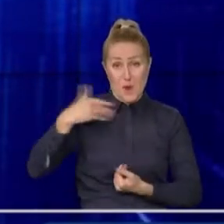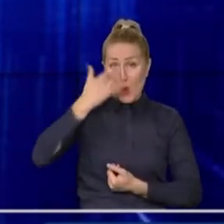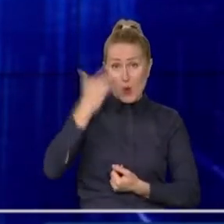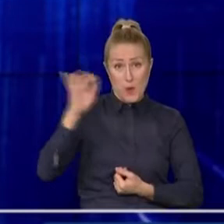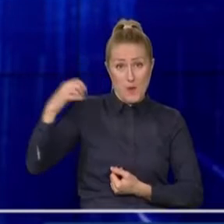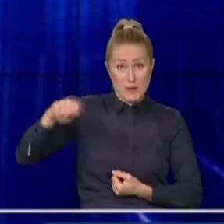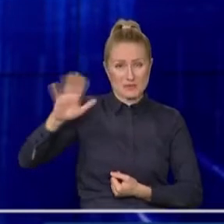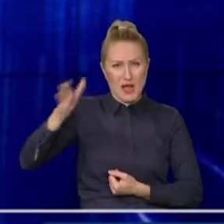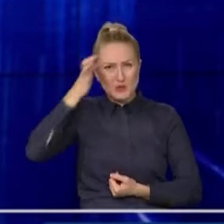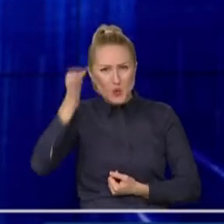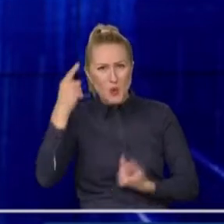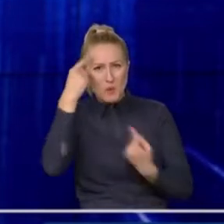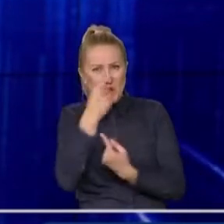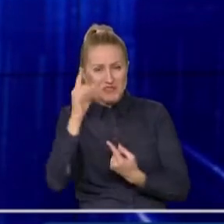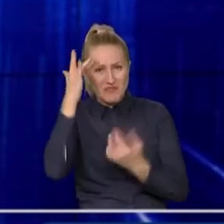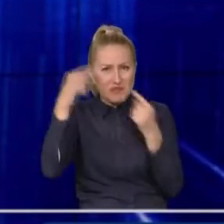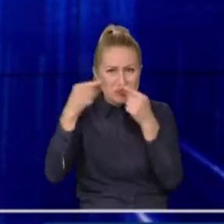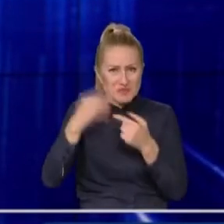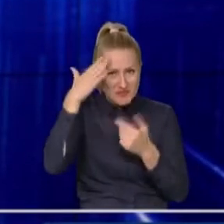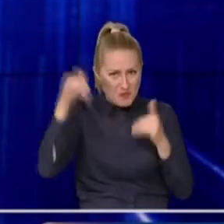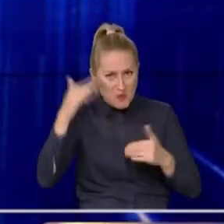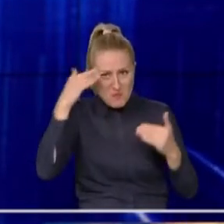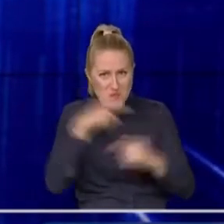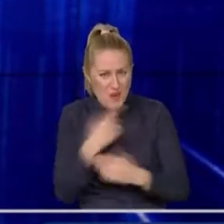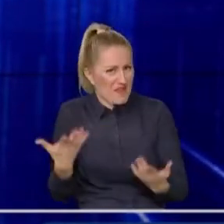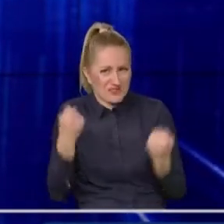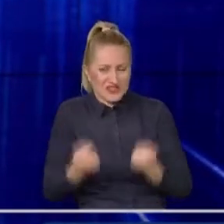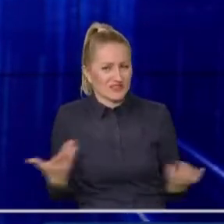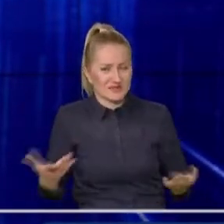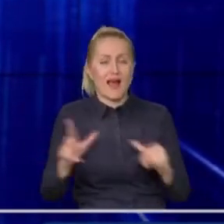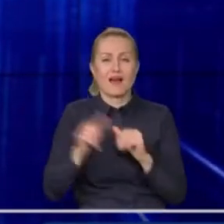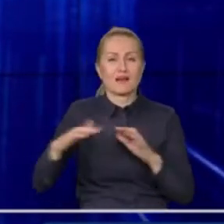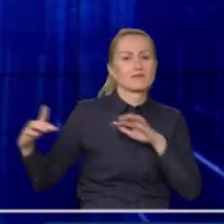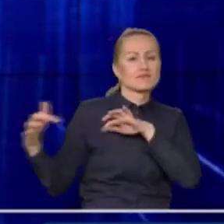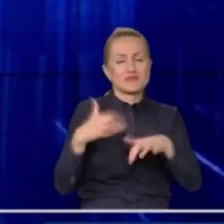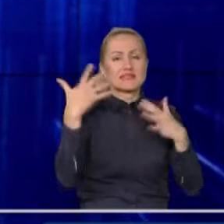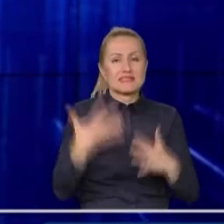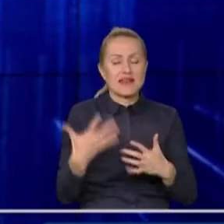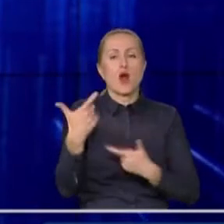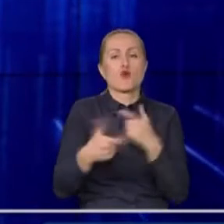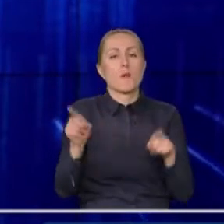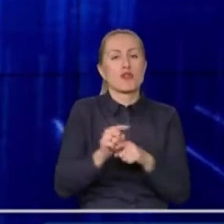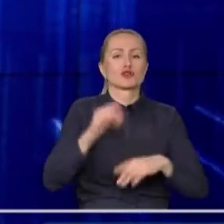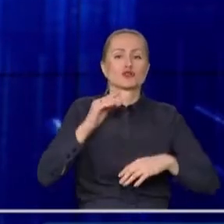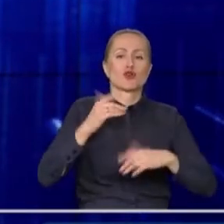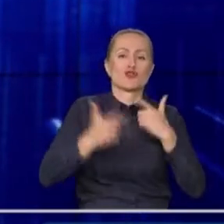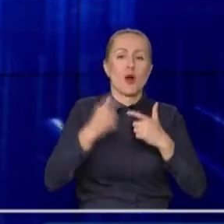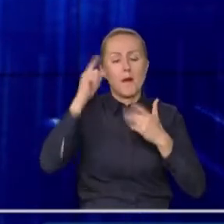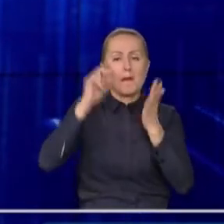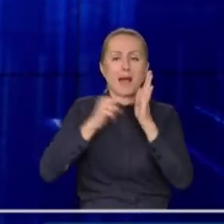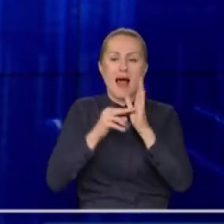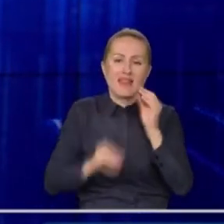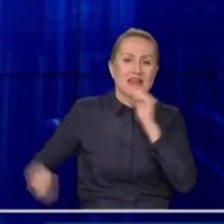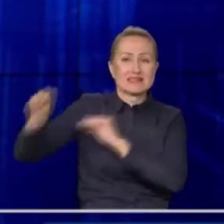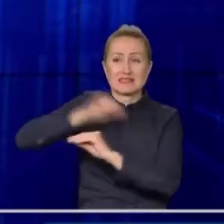jest zdolny do jakiejkolwiek racjonalnej refleksji. W każdym razie napór trwa. Budowane są pewne połączenia logistyczne z